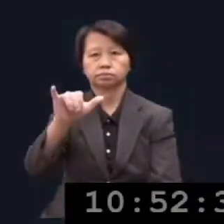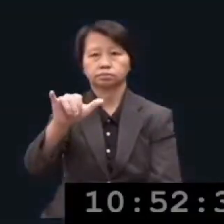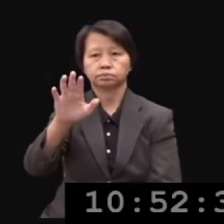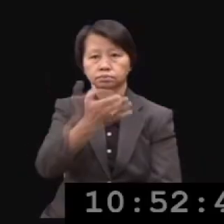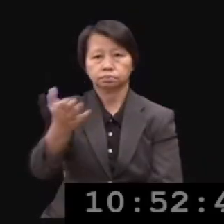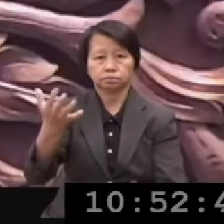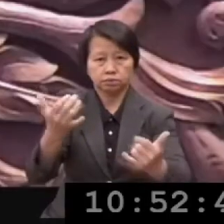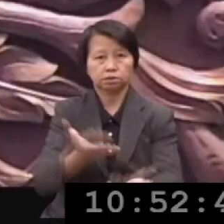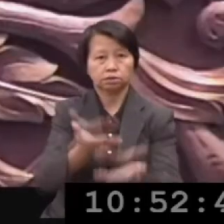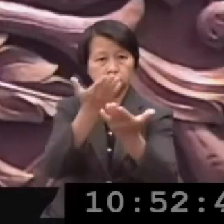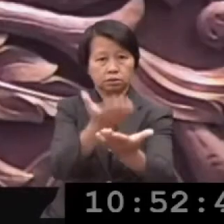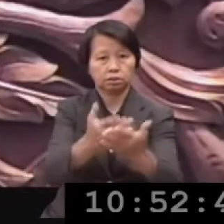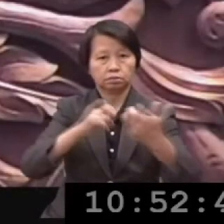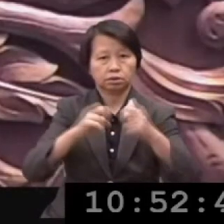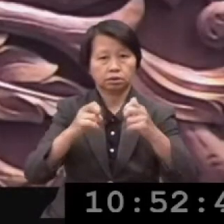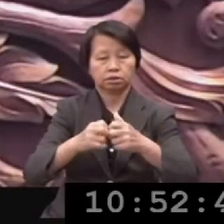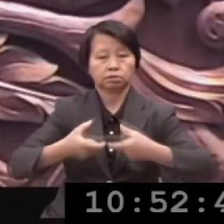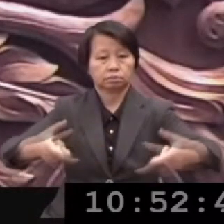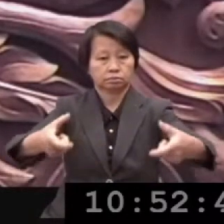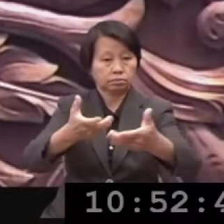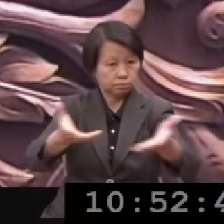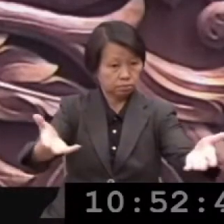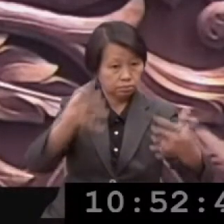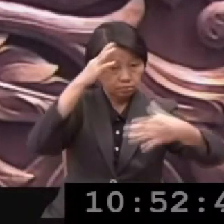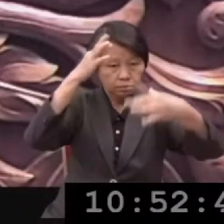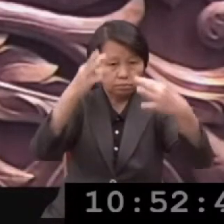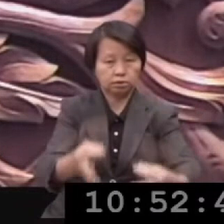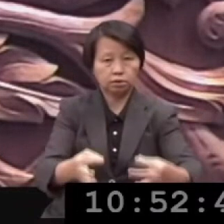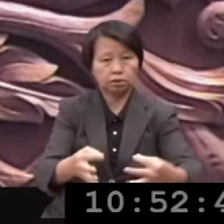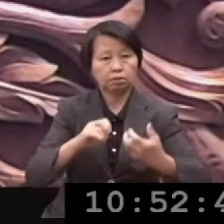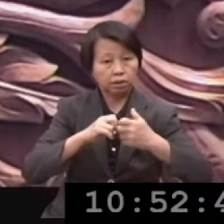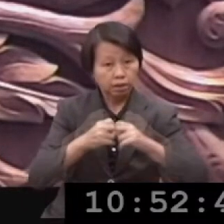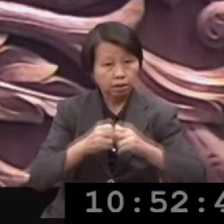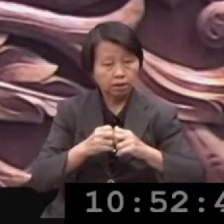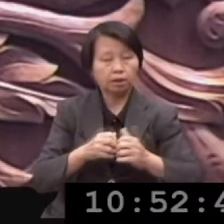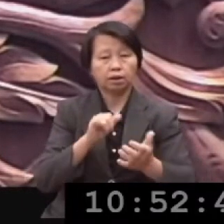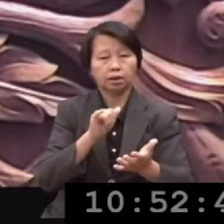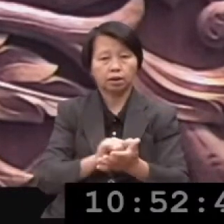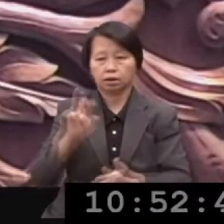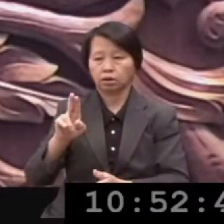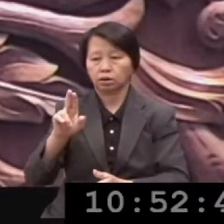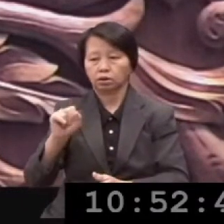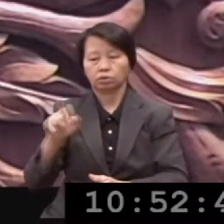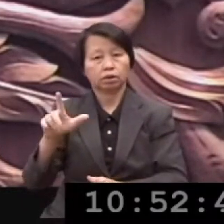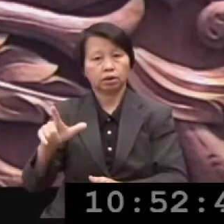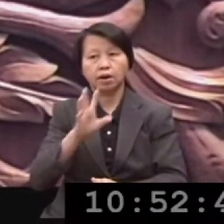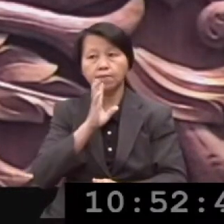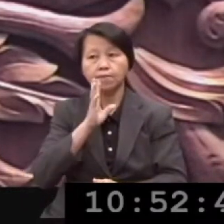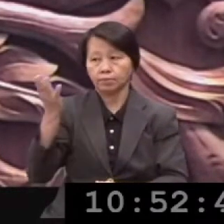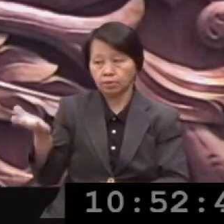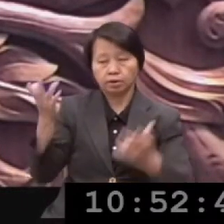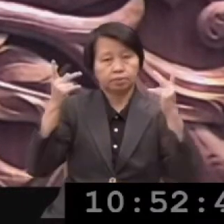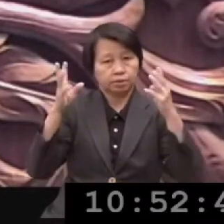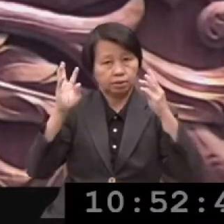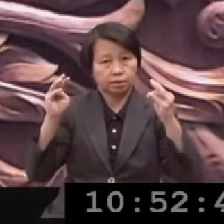sekarang saya Kemukakan masalah kepada majelis untuk diputuskan masalahnya ialah bahwa usul seperti